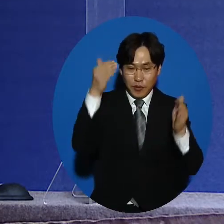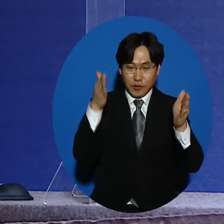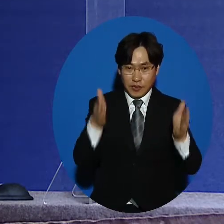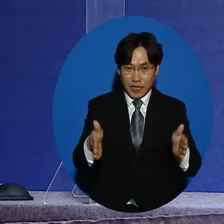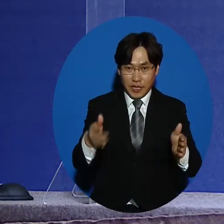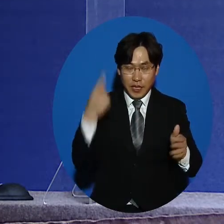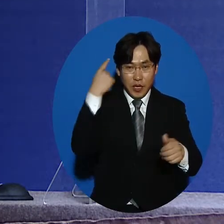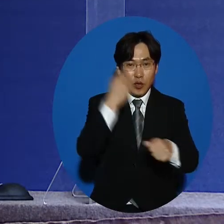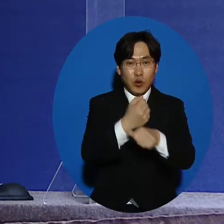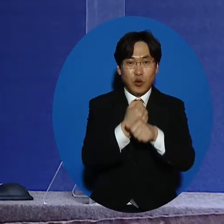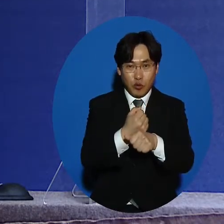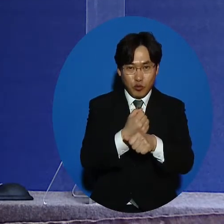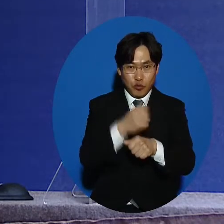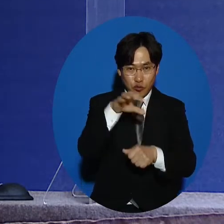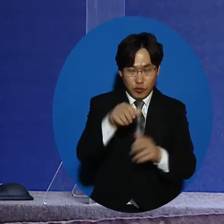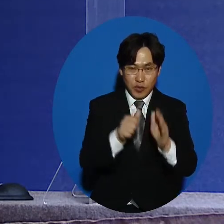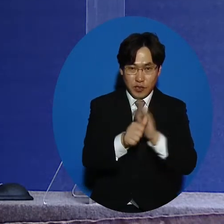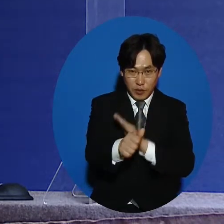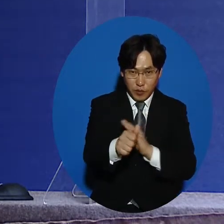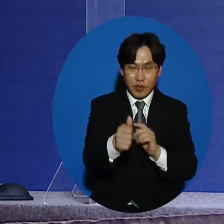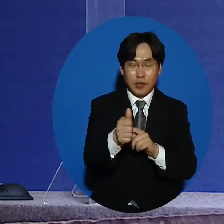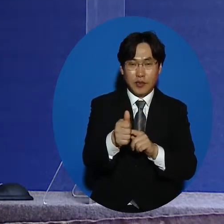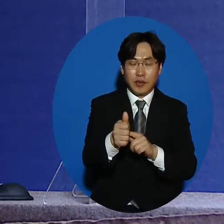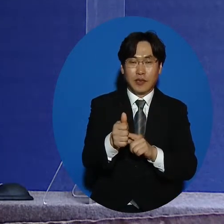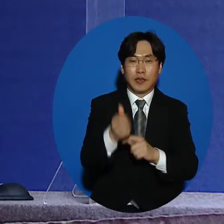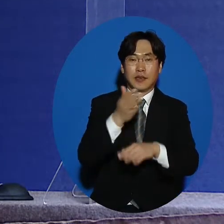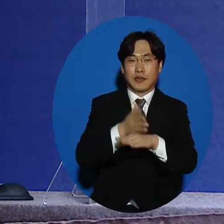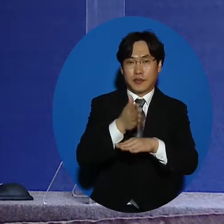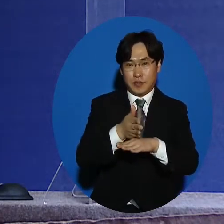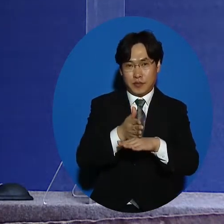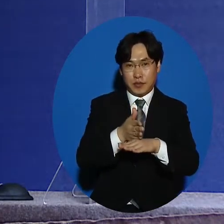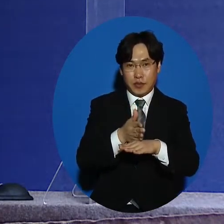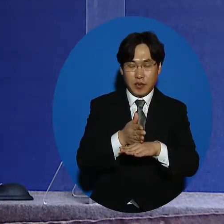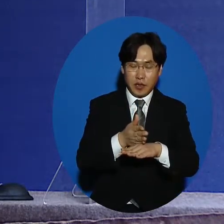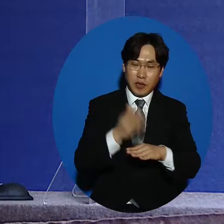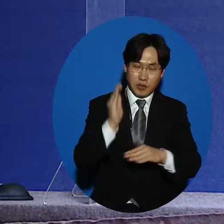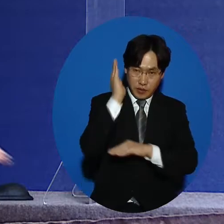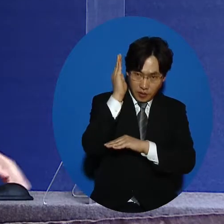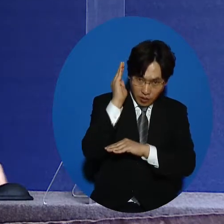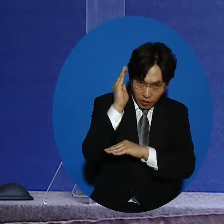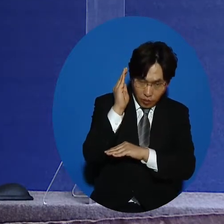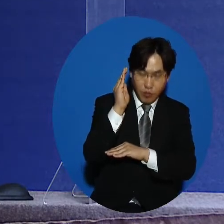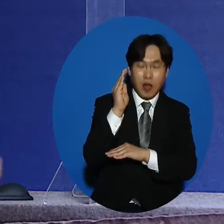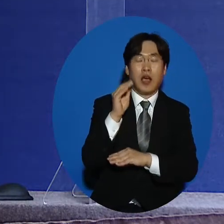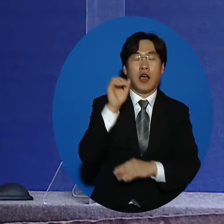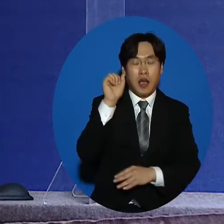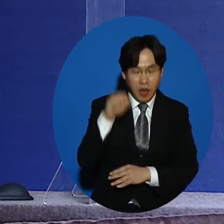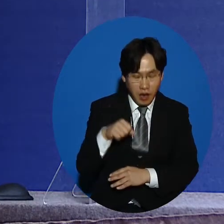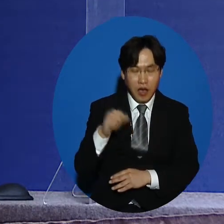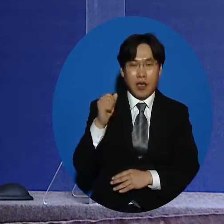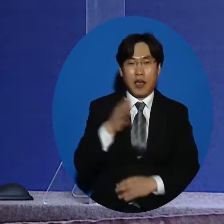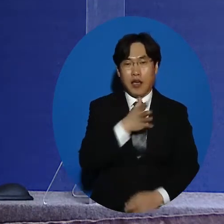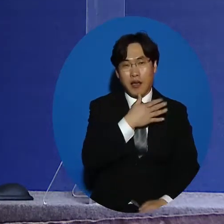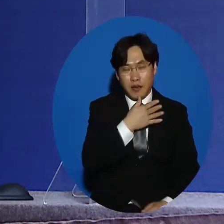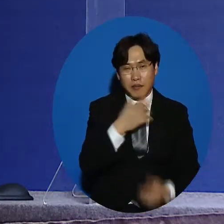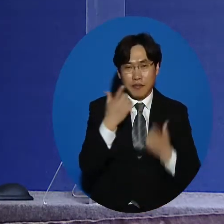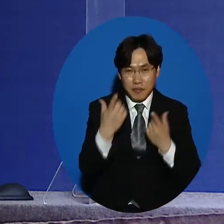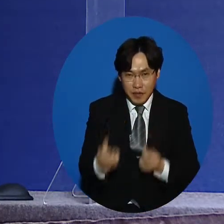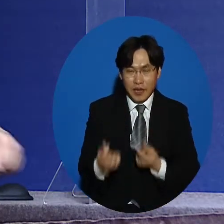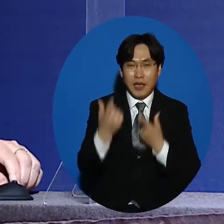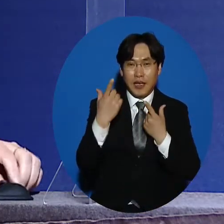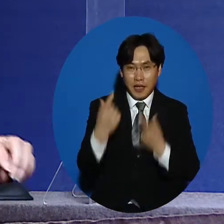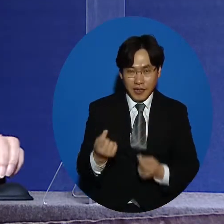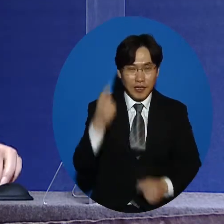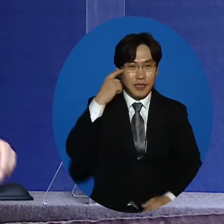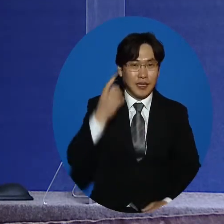그 소장님 정말 귀한 말씀 감사합니다. 듣는 내내 고개가 끄덕여지는 부분이